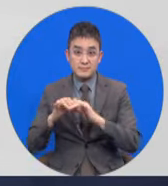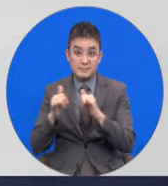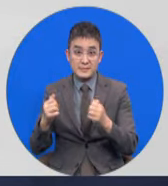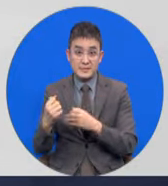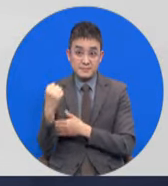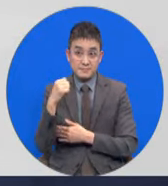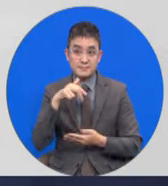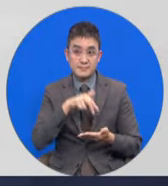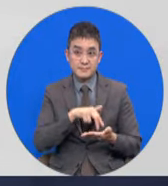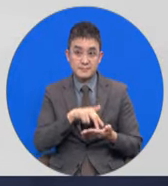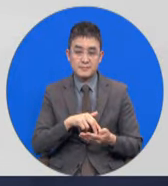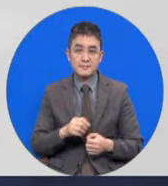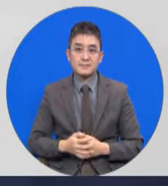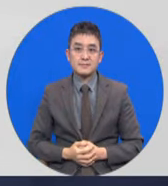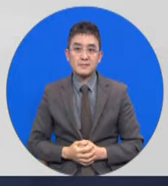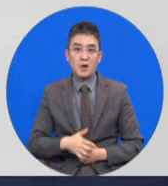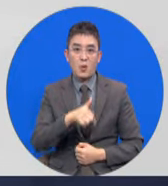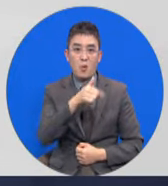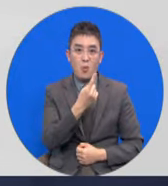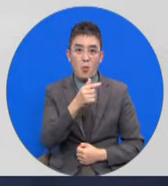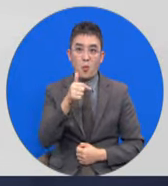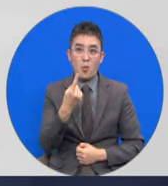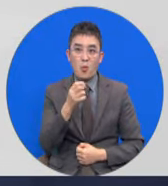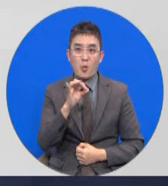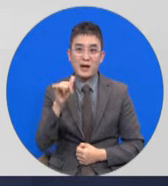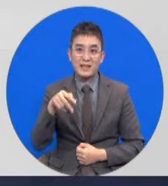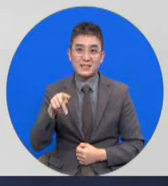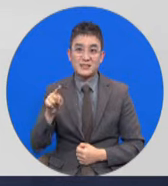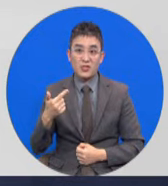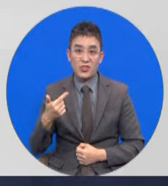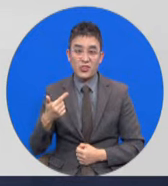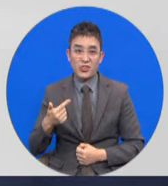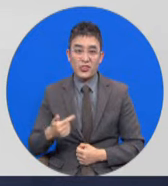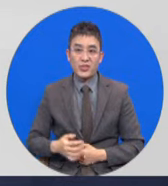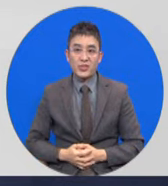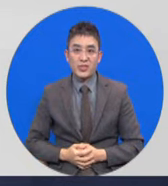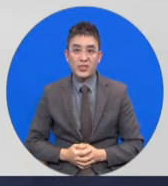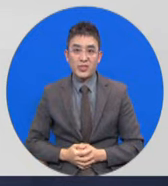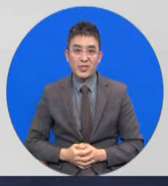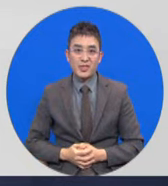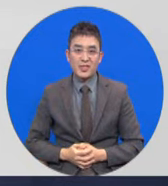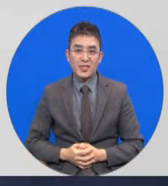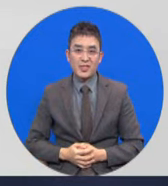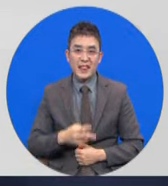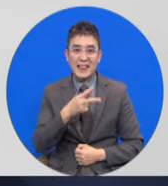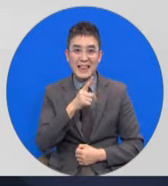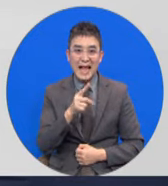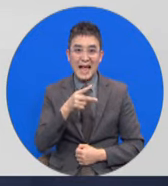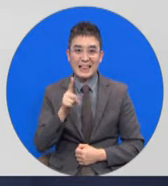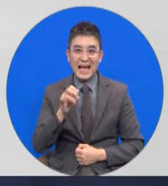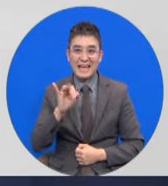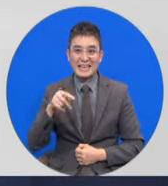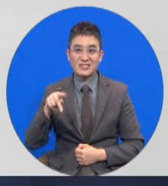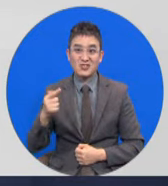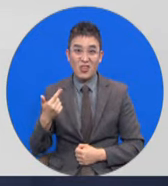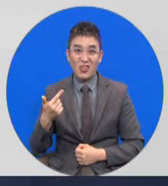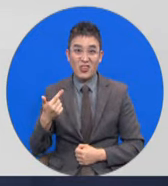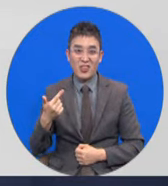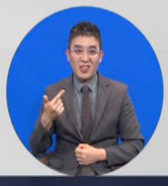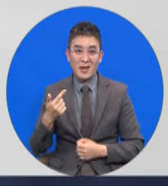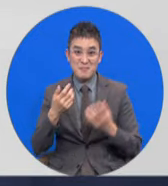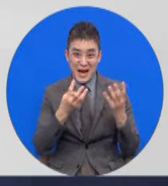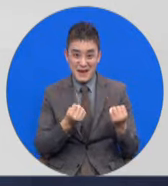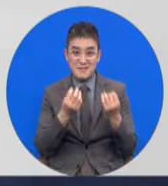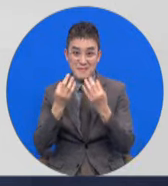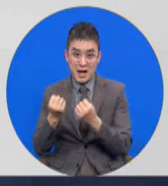국민의힘에서는 고고익선이다. 옛날 그 고고장이 좀 갑자기 생각나는데 다다익선이 아니라 고고익선. 아니 높을수록 좋다.